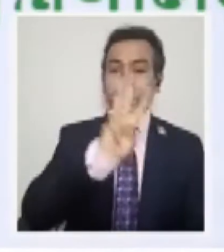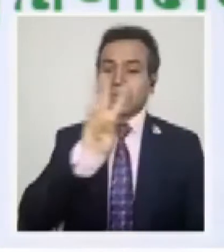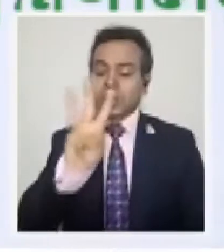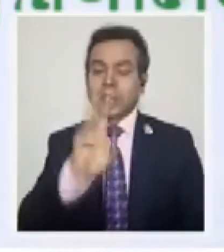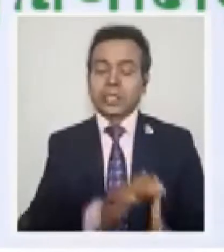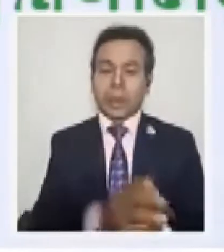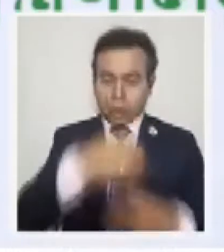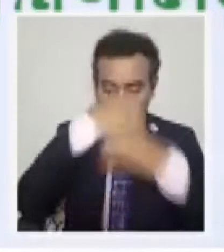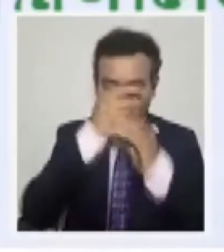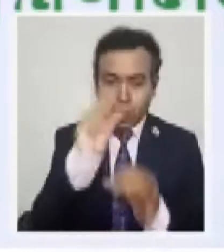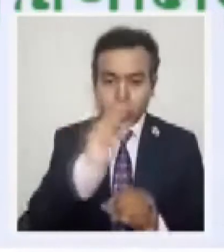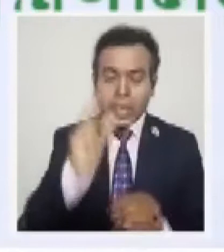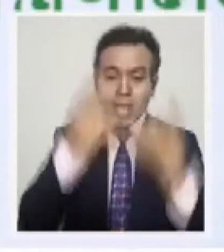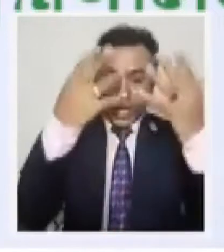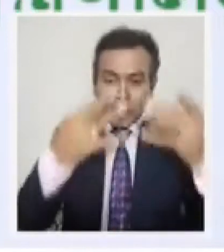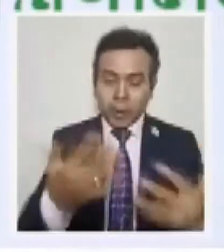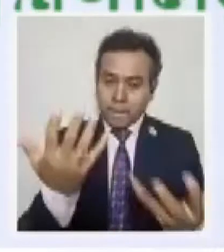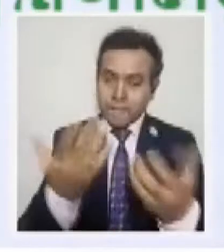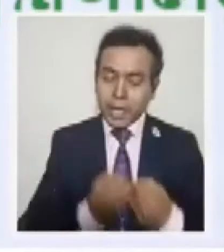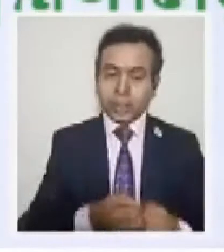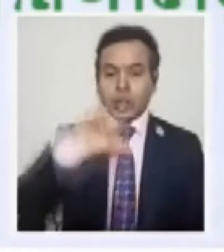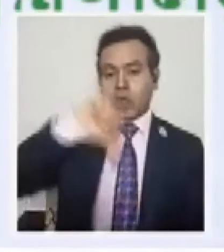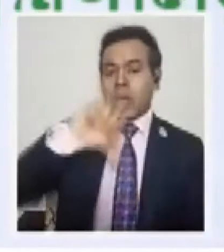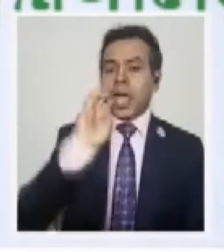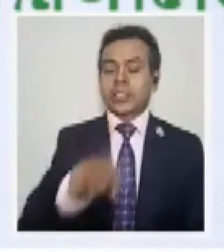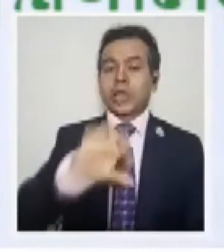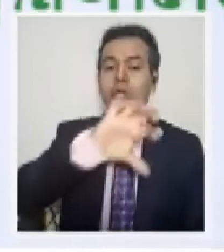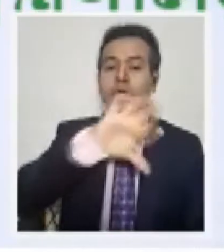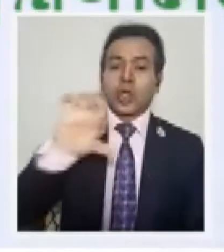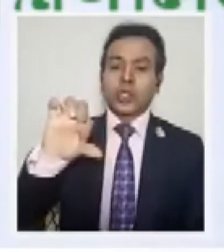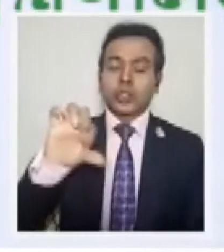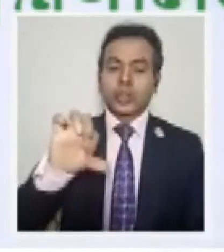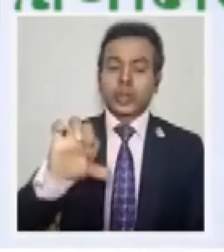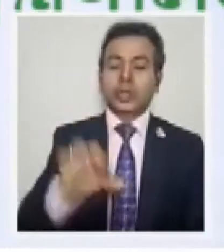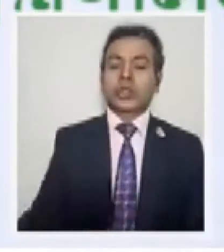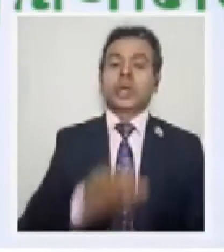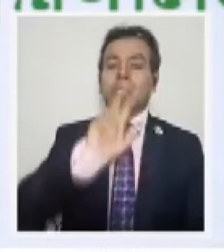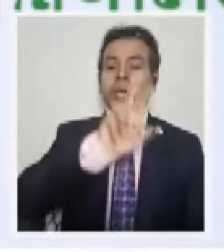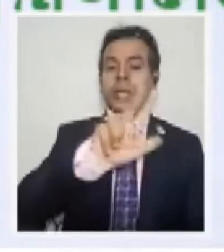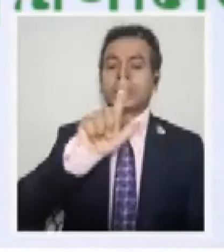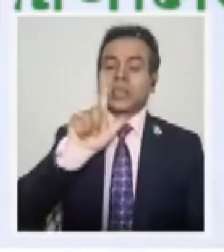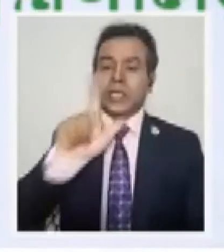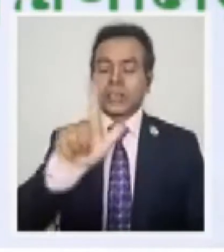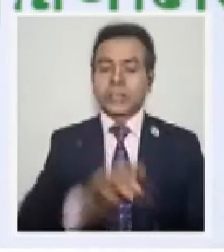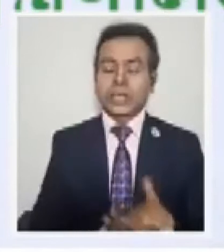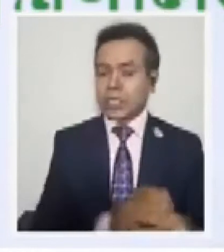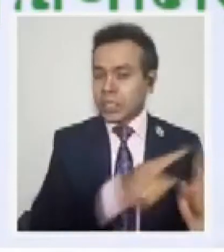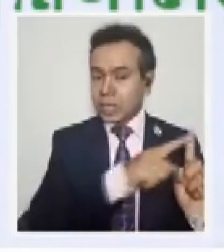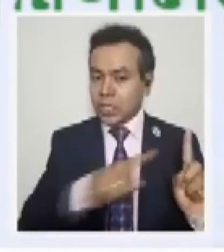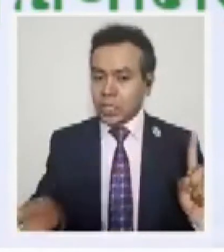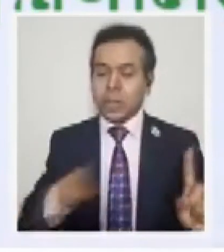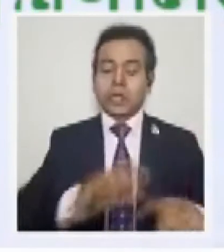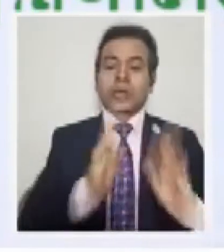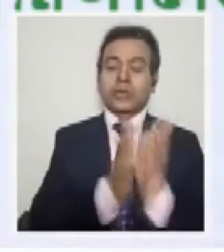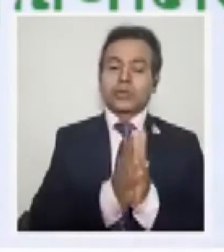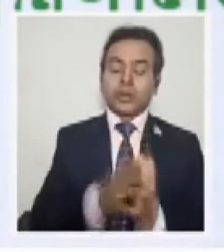24 ঘন্টায় নমুনা সংগৃহীত হয়েছে 1443টি এবং পরীক্ষার রিপোর্ট পাওয়া গেছে 24 ঘন্টায়